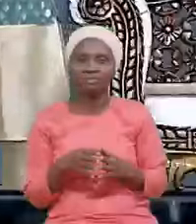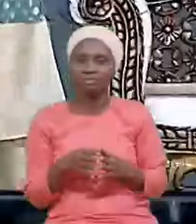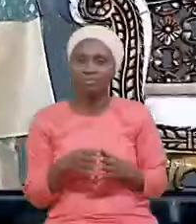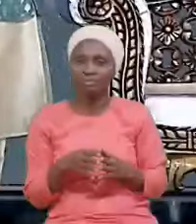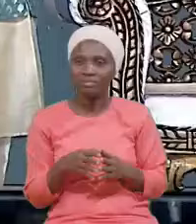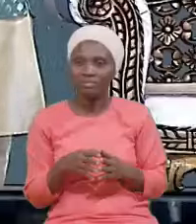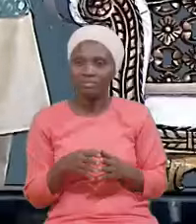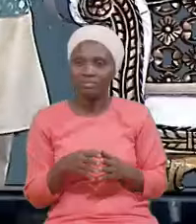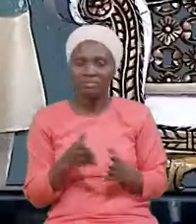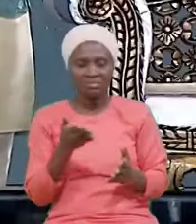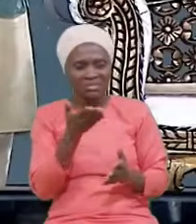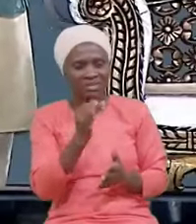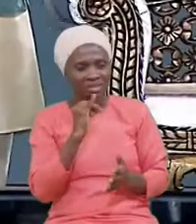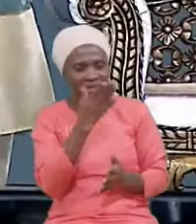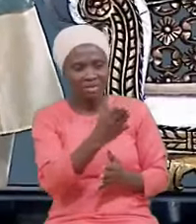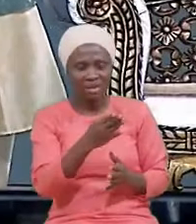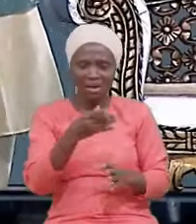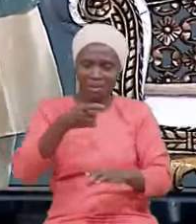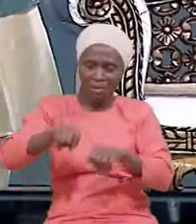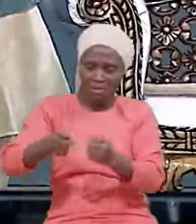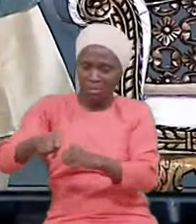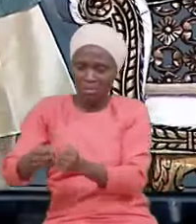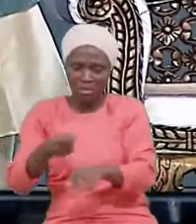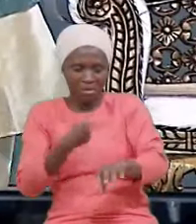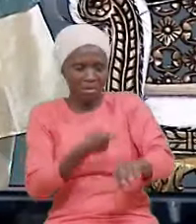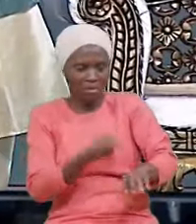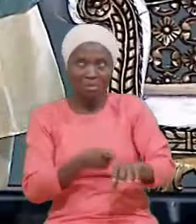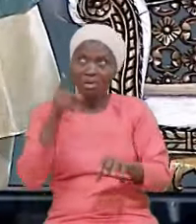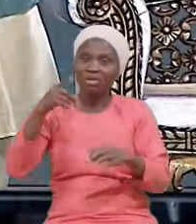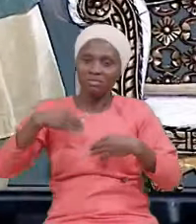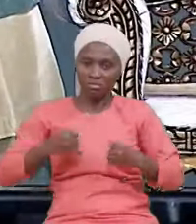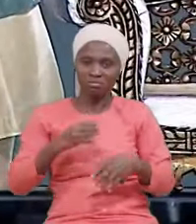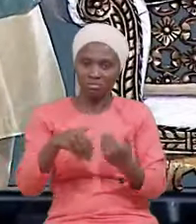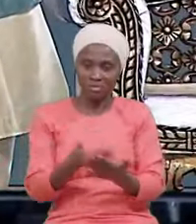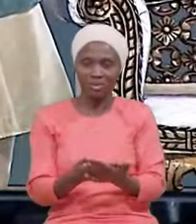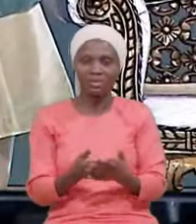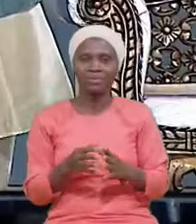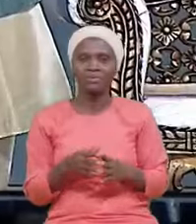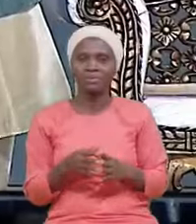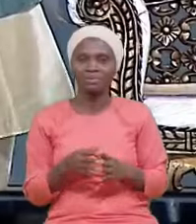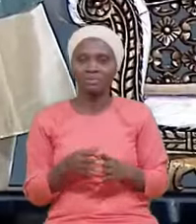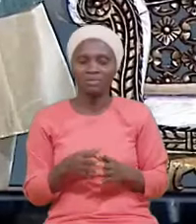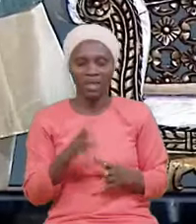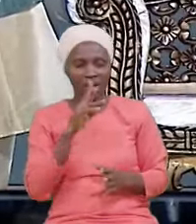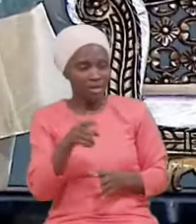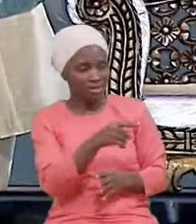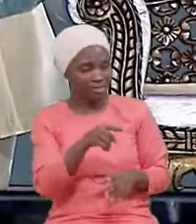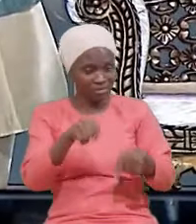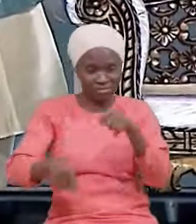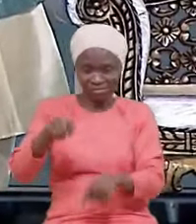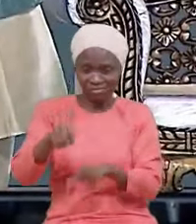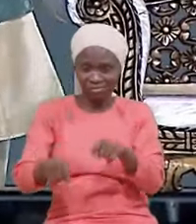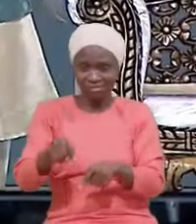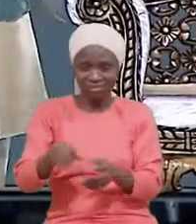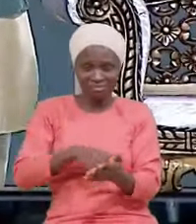have broken bones? He healed all. విరిగిన ఎముకలతో ఉన్న వారందరినీ స్వస్థపరిచాడు. Are they lame, paralyzed,